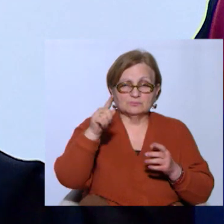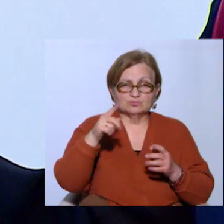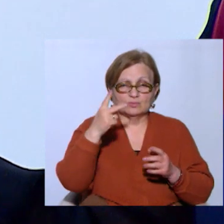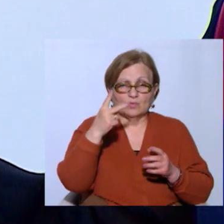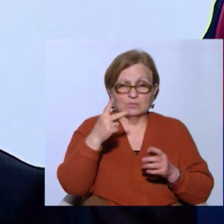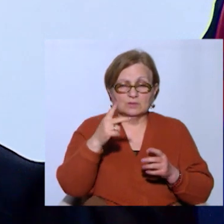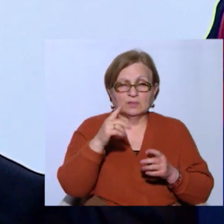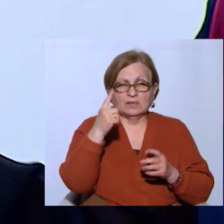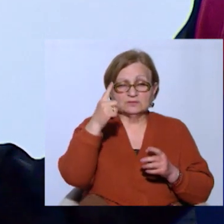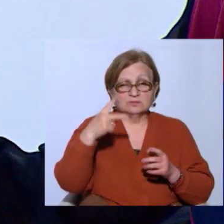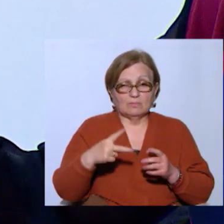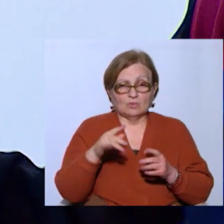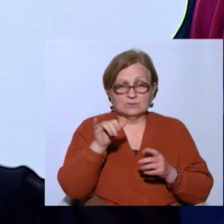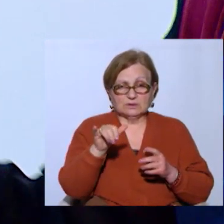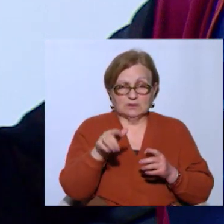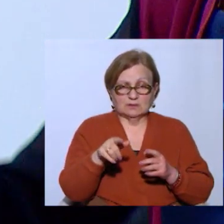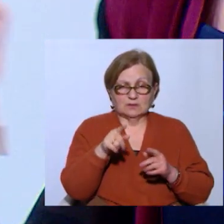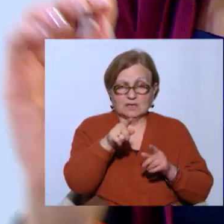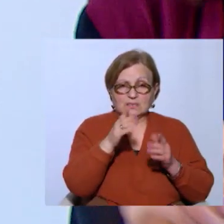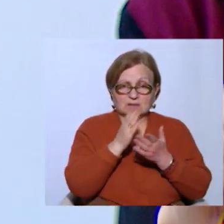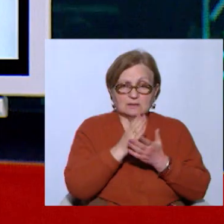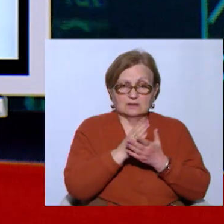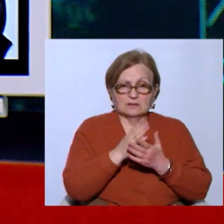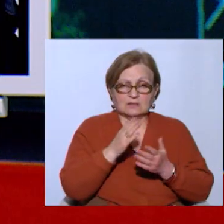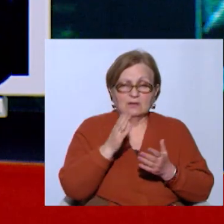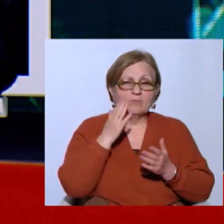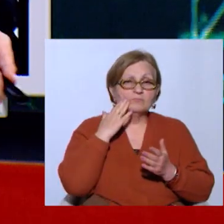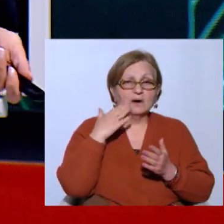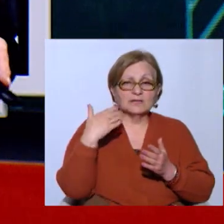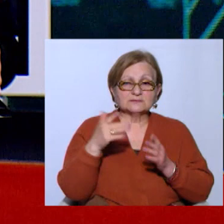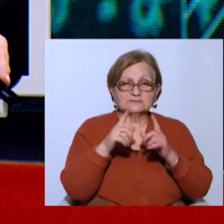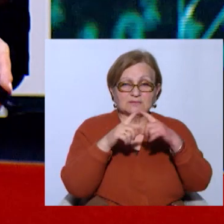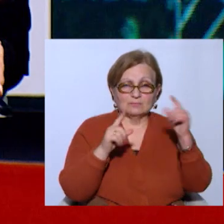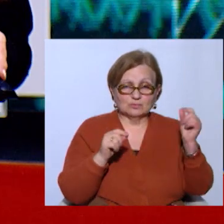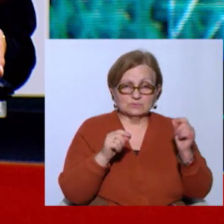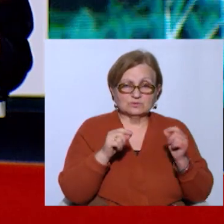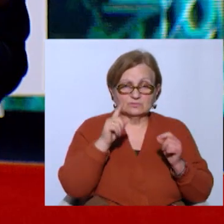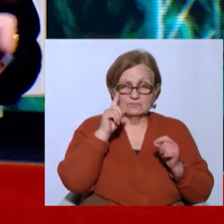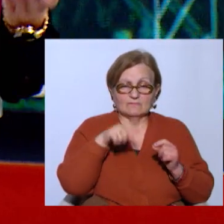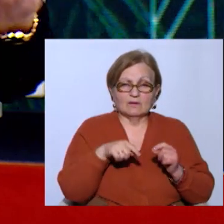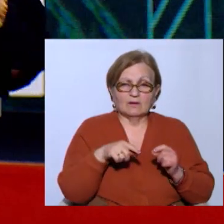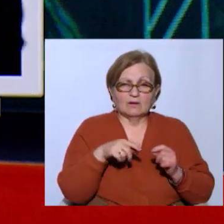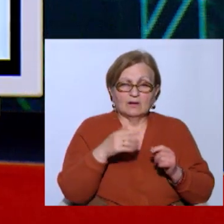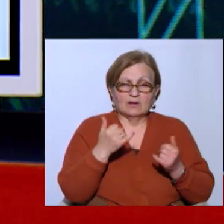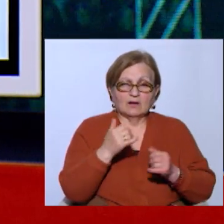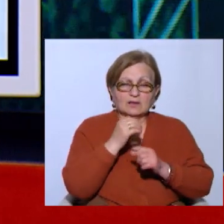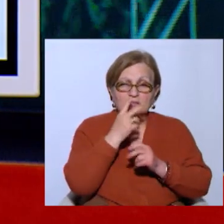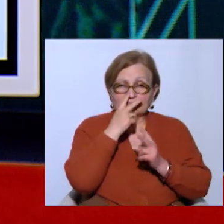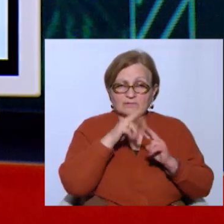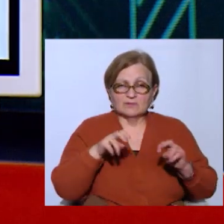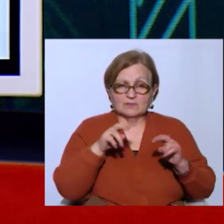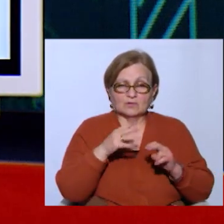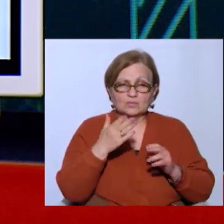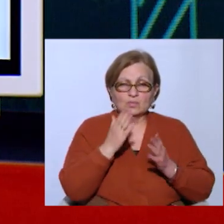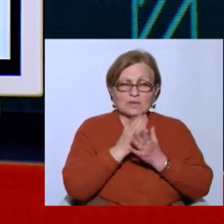ხოლო Y-ია 1 მეორედი. ეს არის ჩვენ მართკუთხა სამკუთხედიდანაც ვიცოდით მართი კუთხის შემთხვევაში როგორ ხდება. მოდით ახლა განვიხილოთ